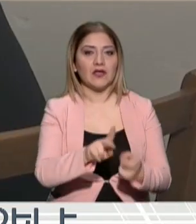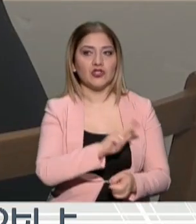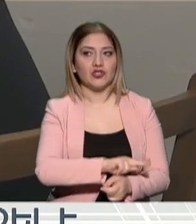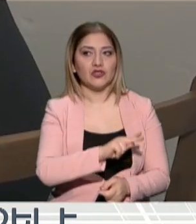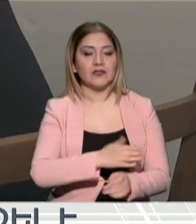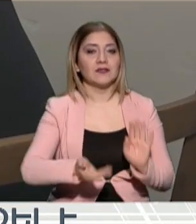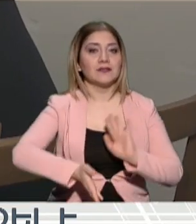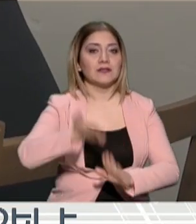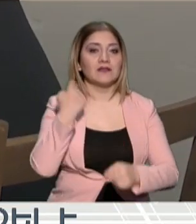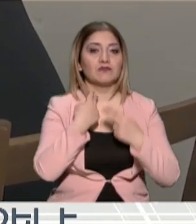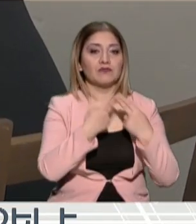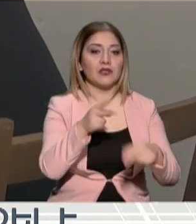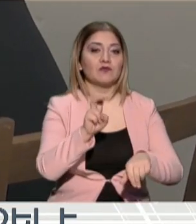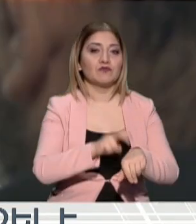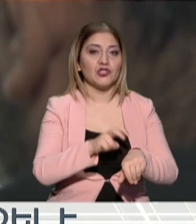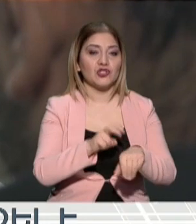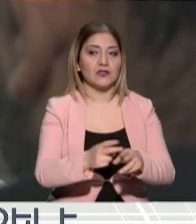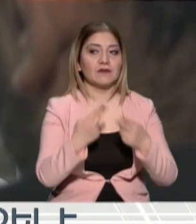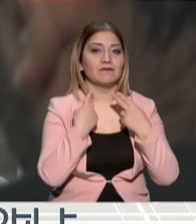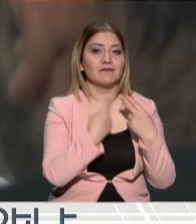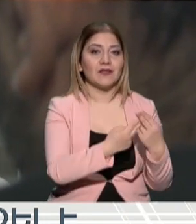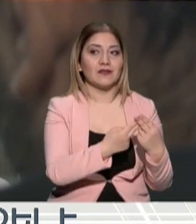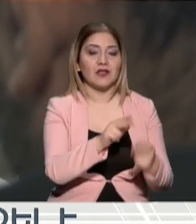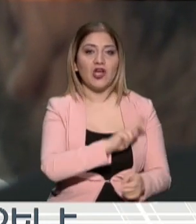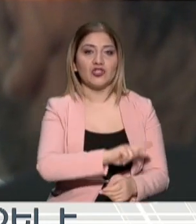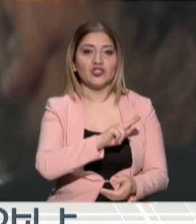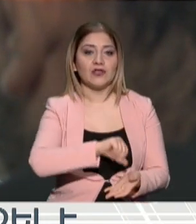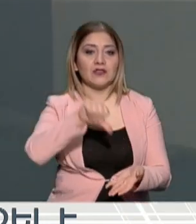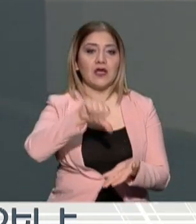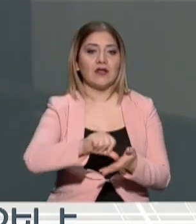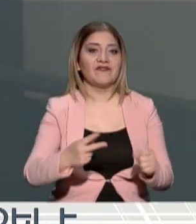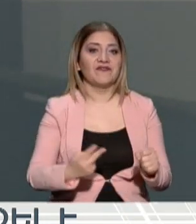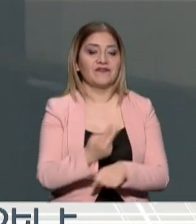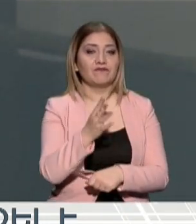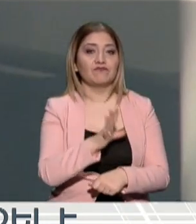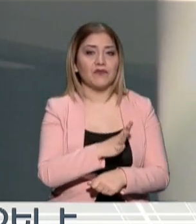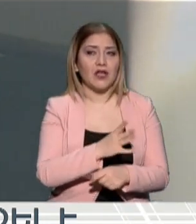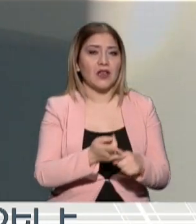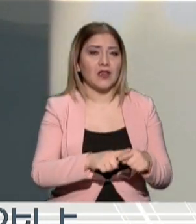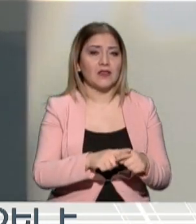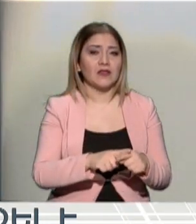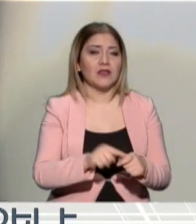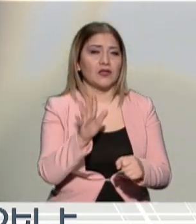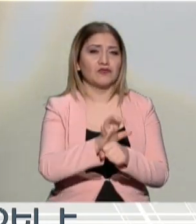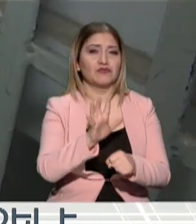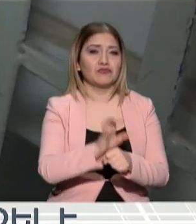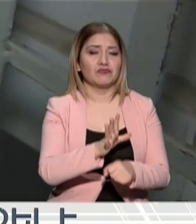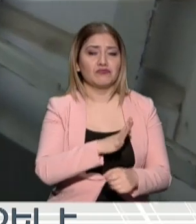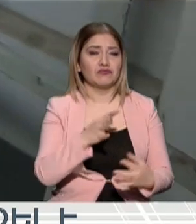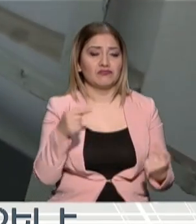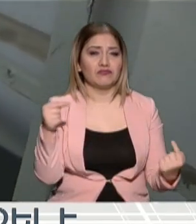է։ Նախկինում բանտային բժիշկը քրեակատարողական հիմնարկի աշխատակից էր հանդիսանում, ինչը անգամ քննադատության էր